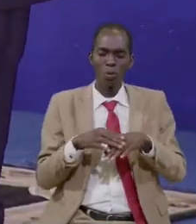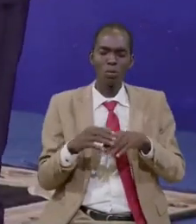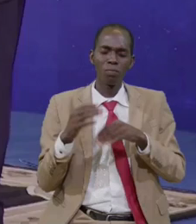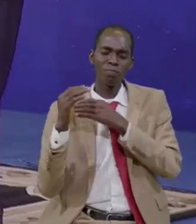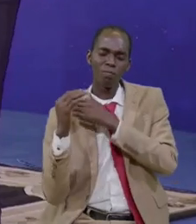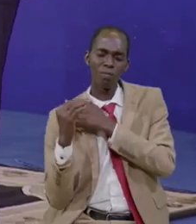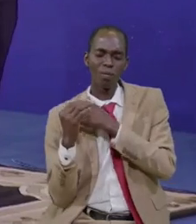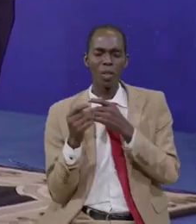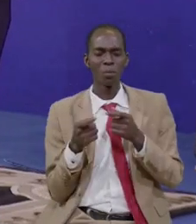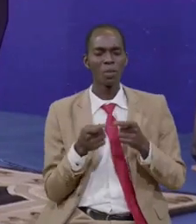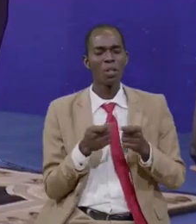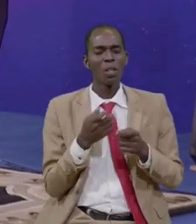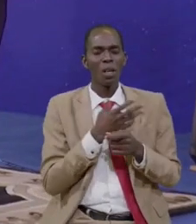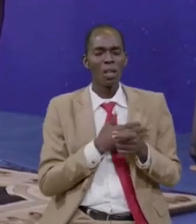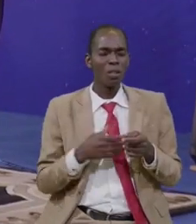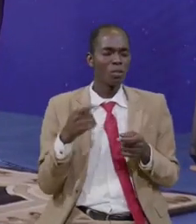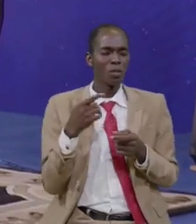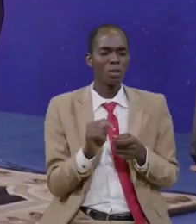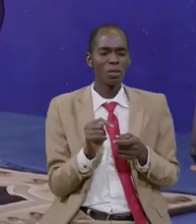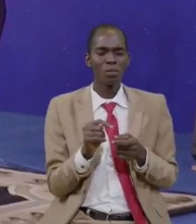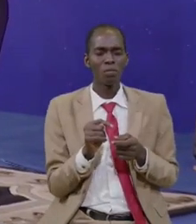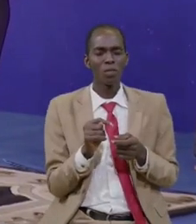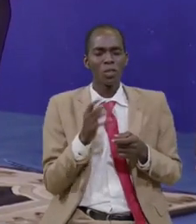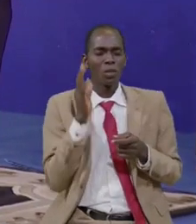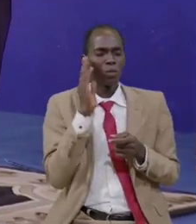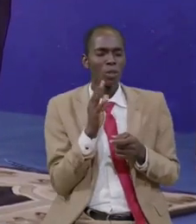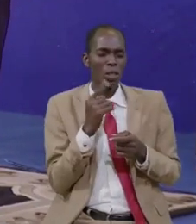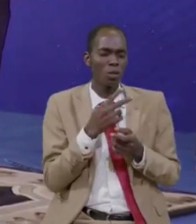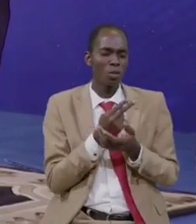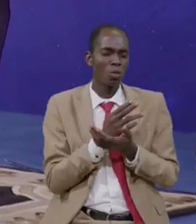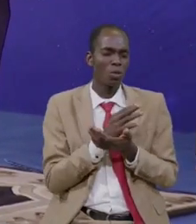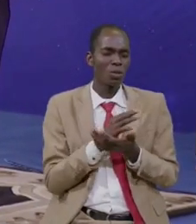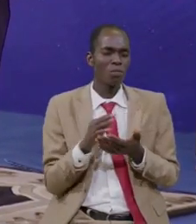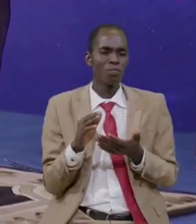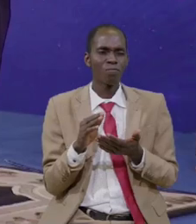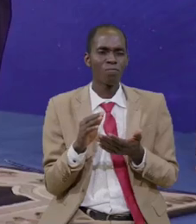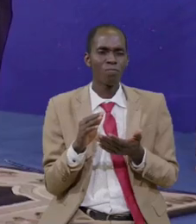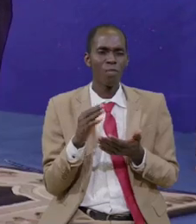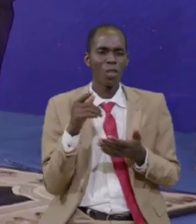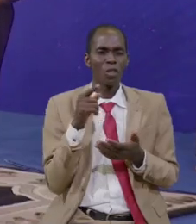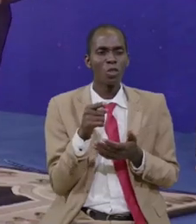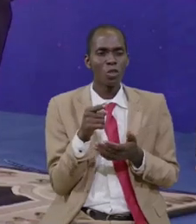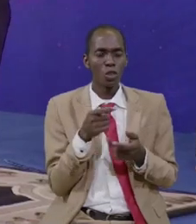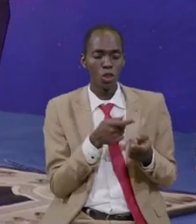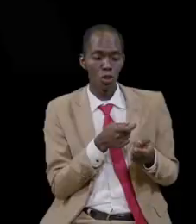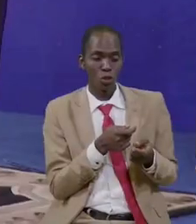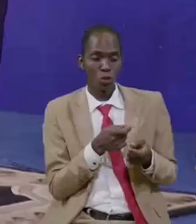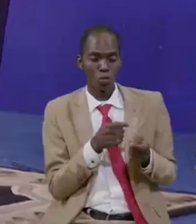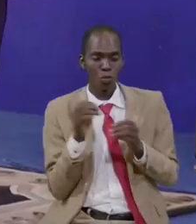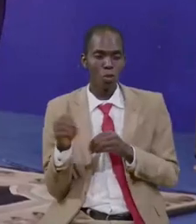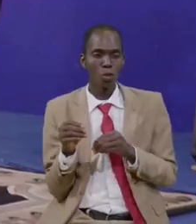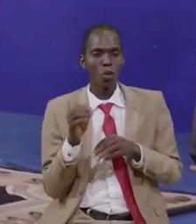Et les sorties, les entrées de votre vie, vous placez tout sur son